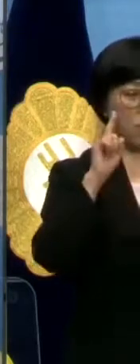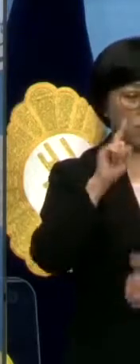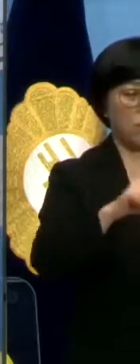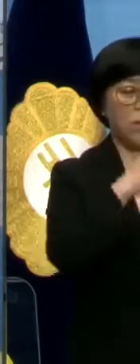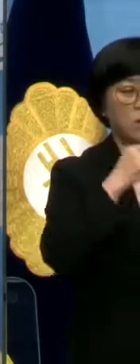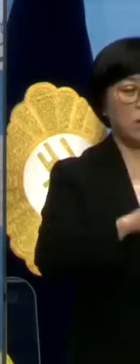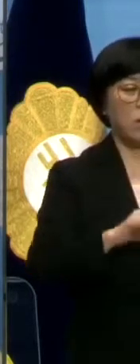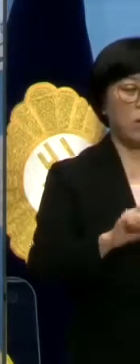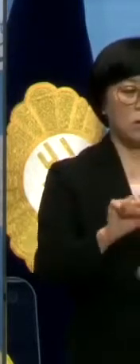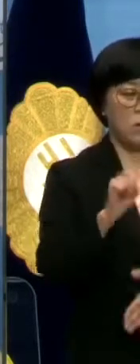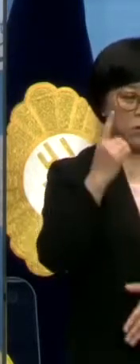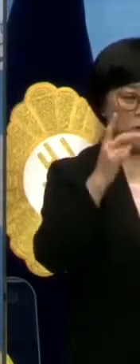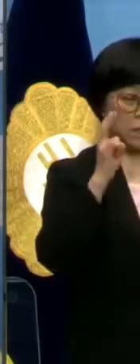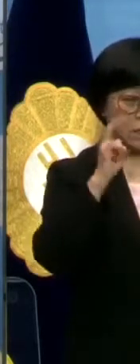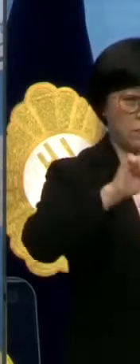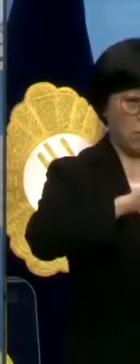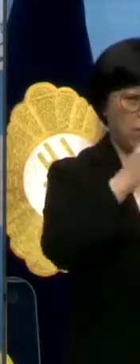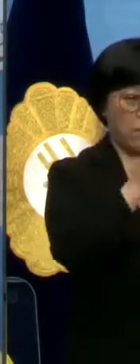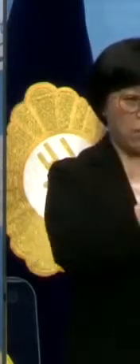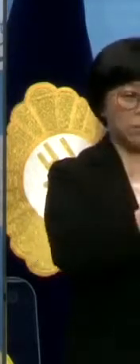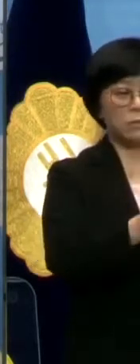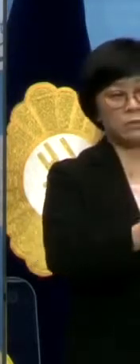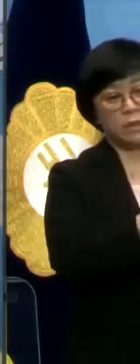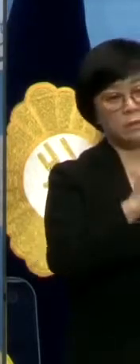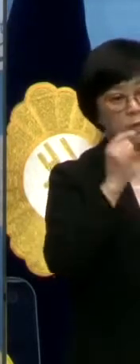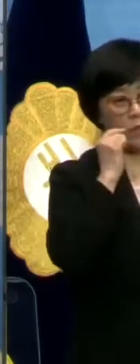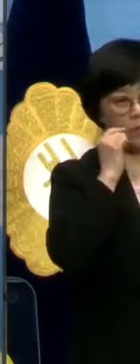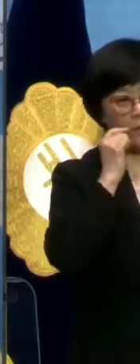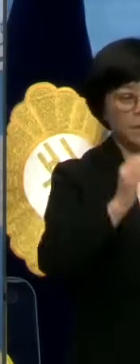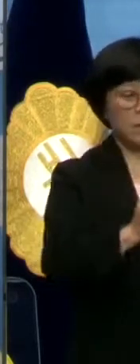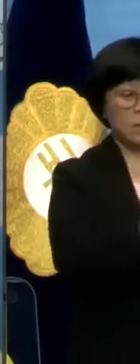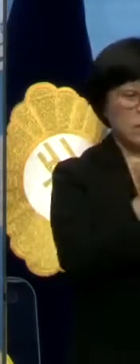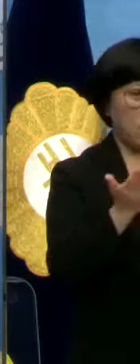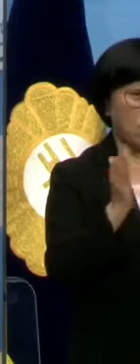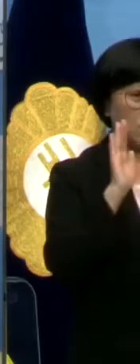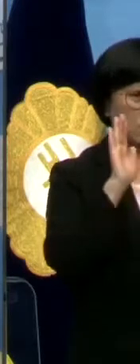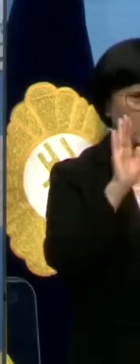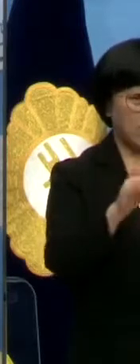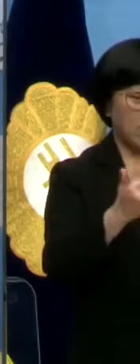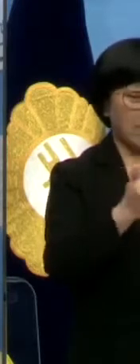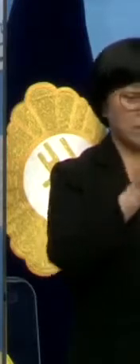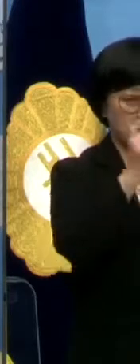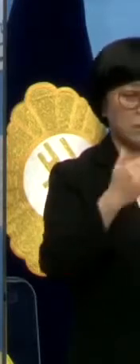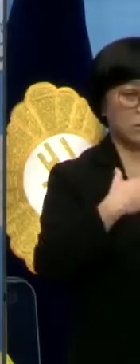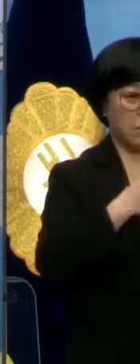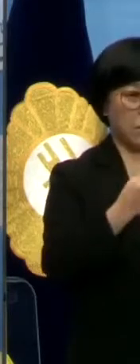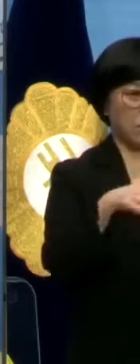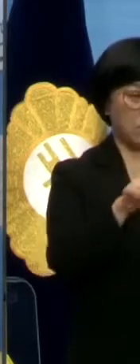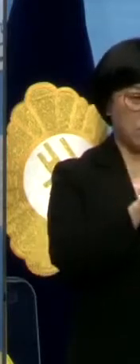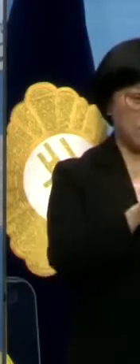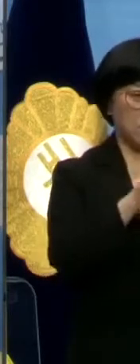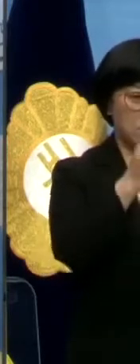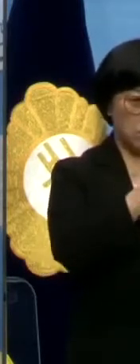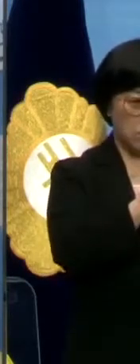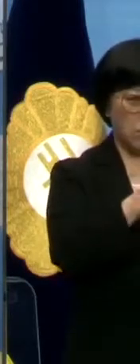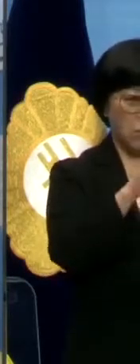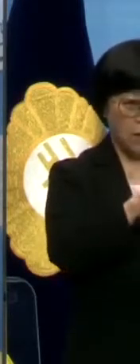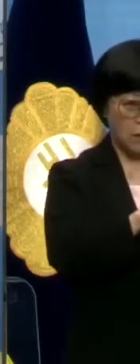중대재해기업처벌법은 제정되지 못했습니다. 저는 세월호 참사 이후 안전사회를 위한 제도적 과제로서